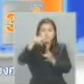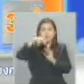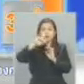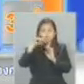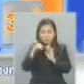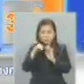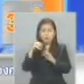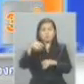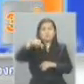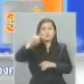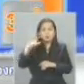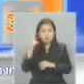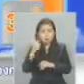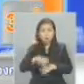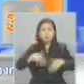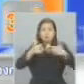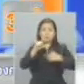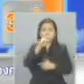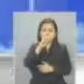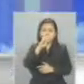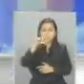หว่าง 23-35 องศาเซลเซียส